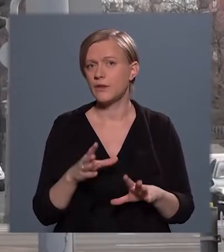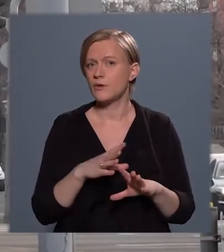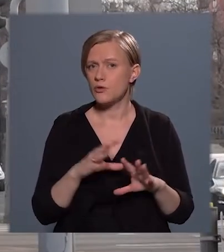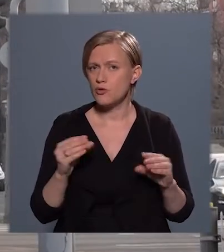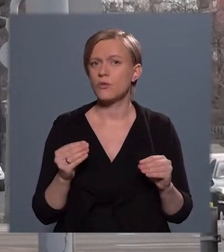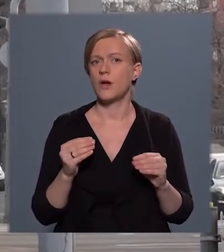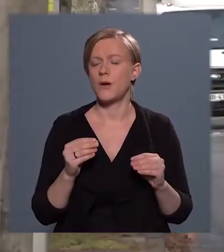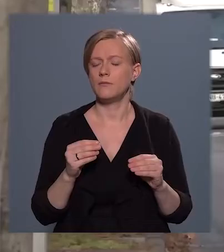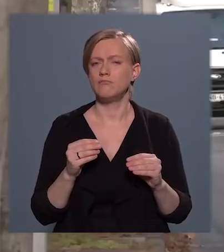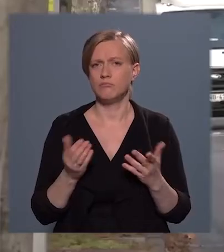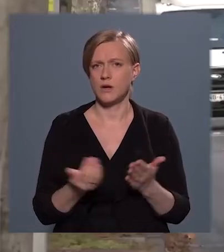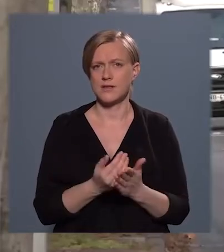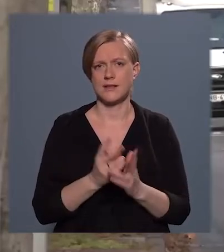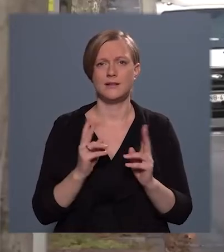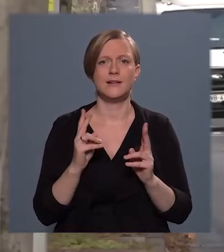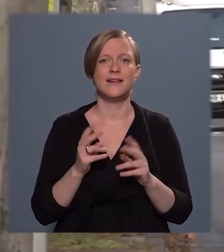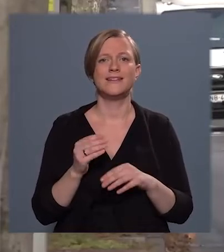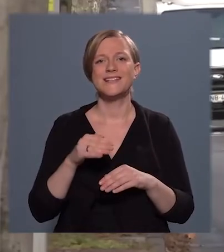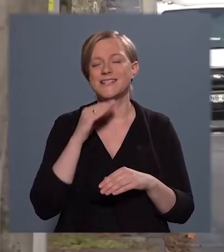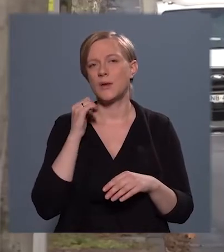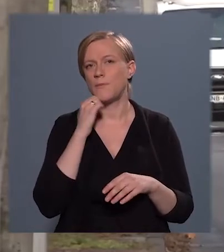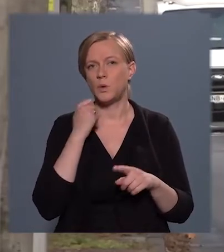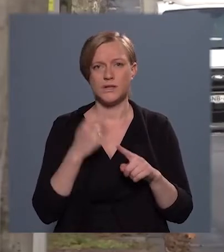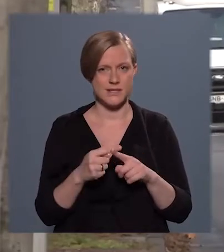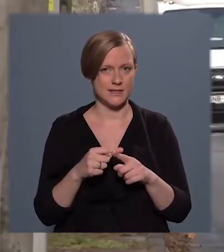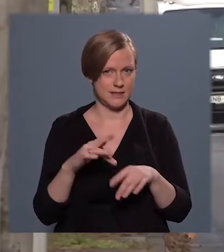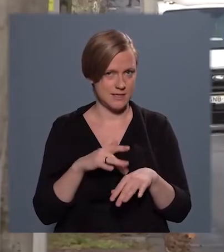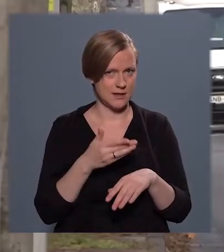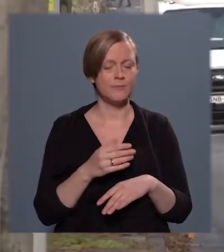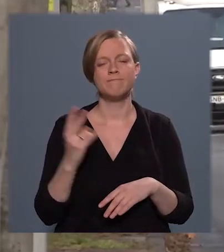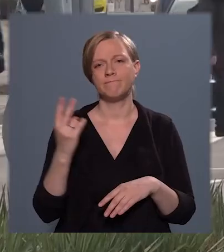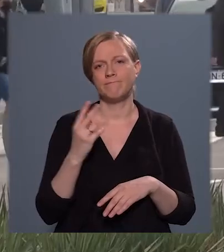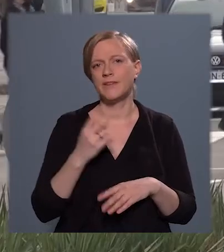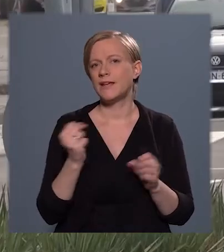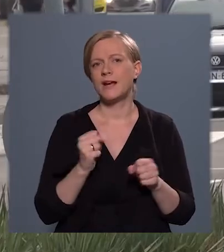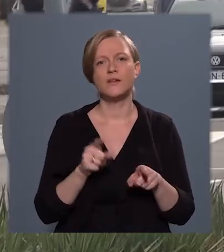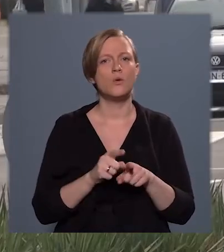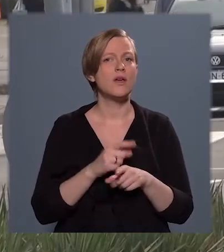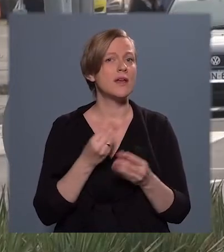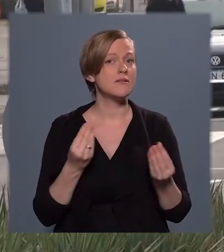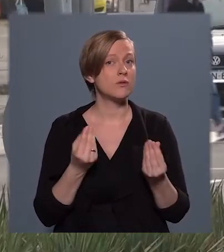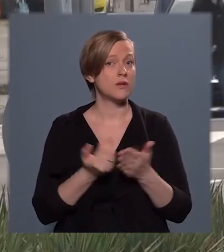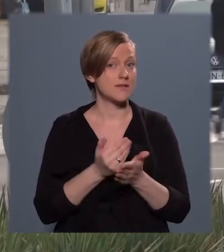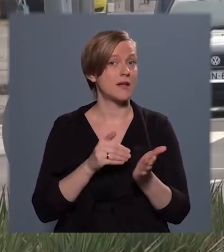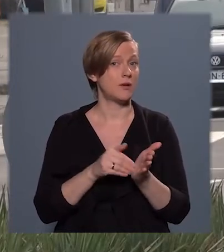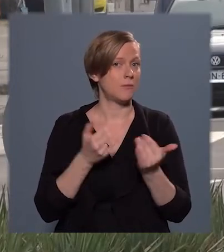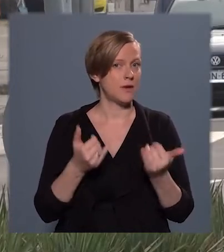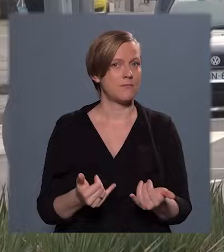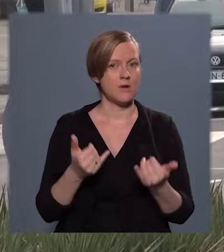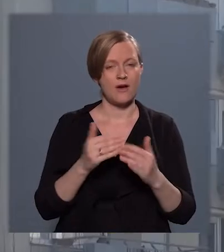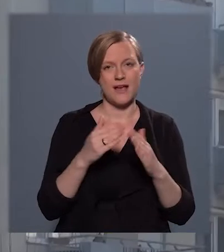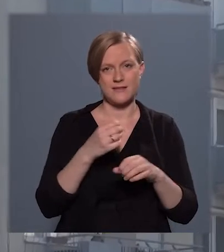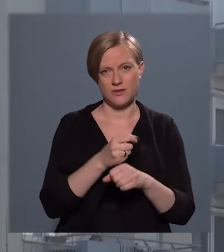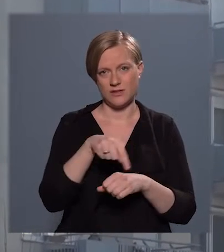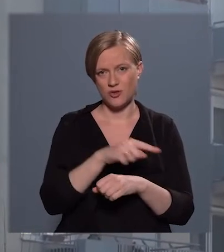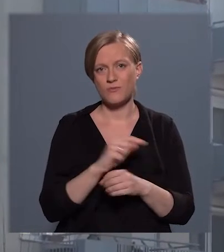bizony használhatják a szénmonoxid érzékelőt? Természetesen rengeteg olyan eszközt használnak még ma a háztartásokban, ami nyílt